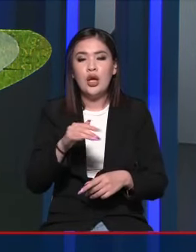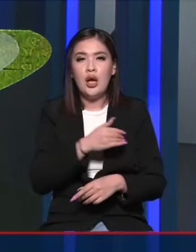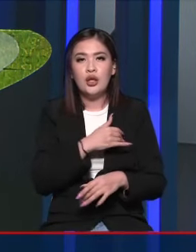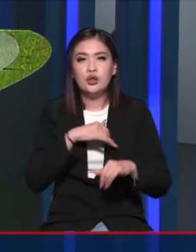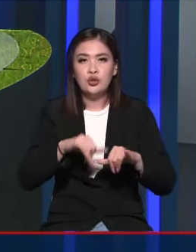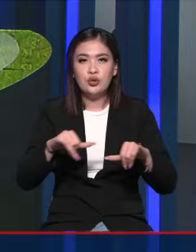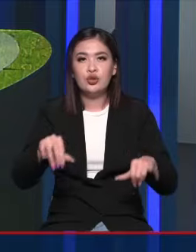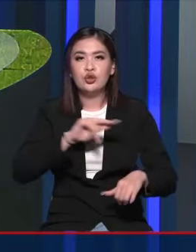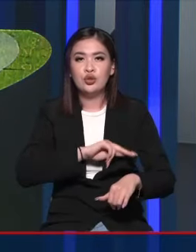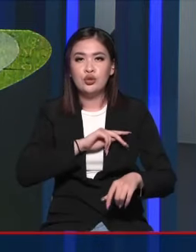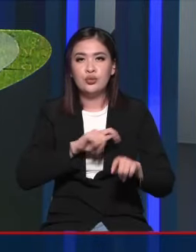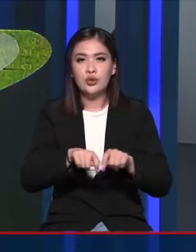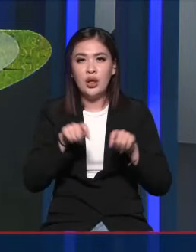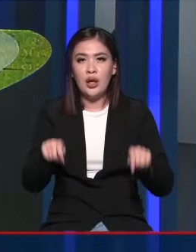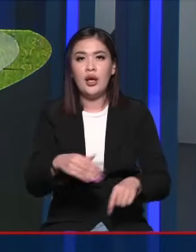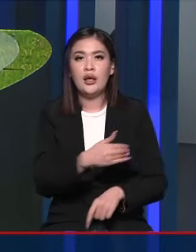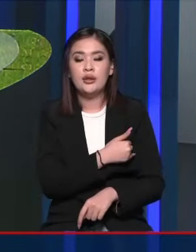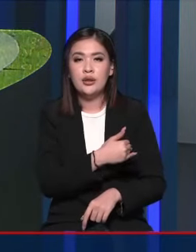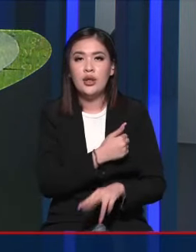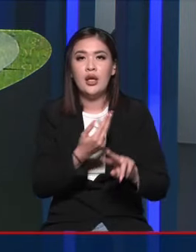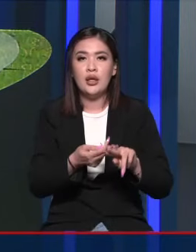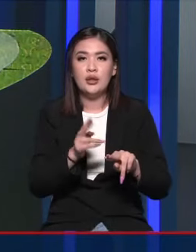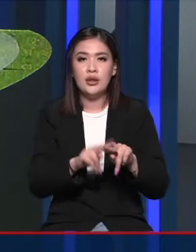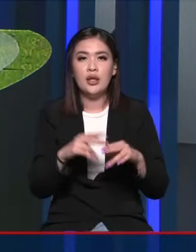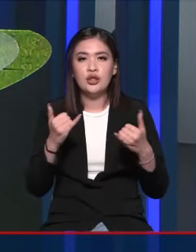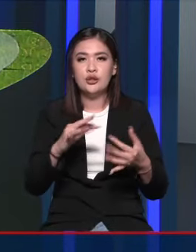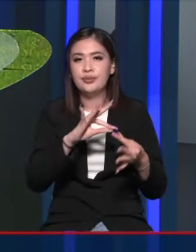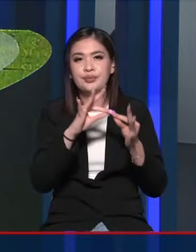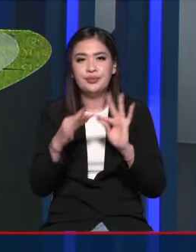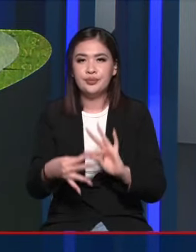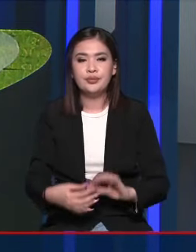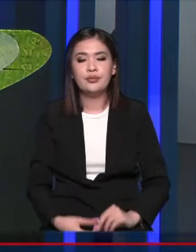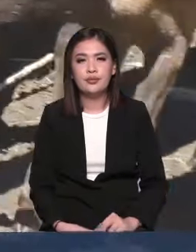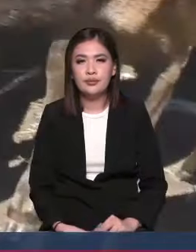жұмыс орындарын ашсам дейді. Жетсу өңірінен Меруерт Сабыртайдың репортажын көрейік.